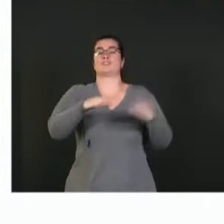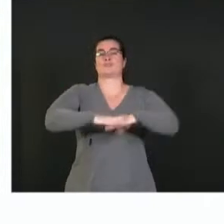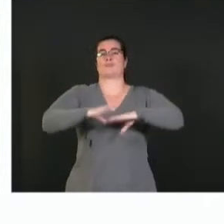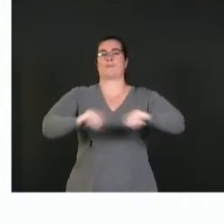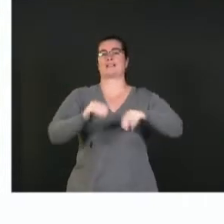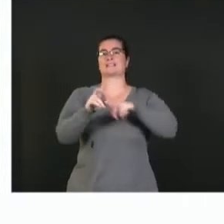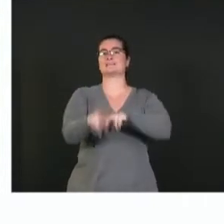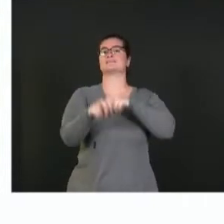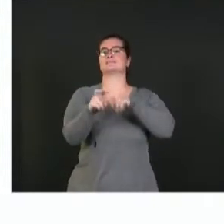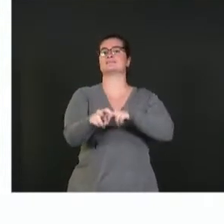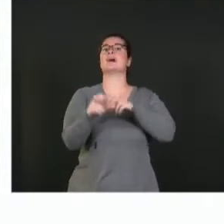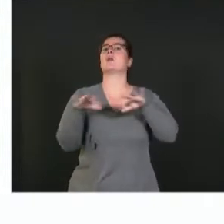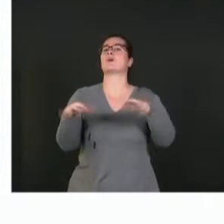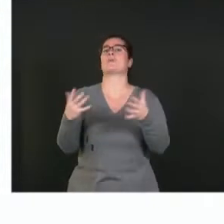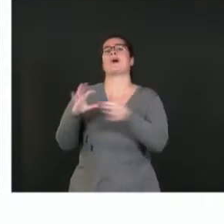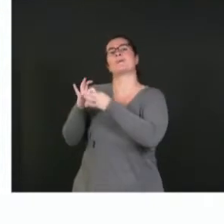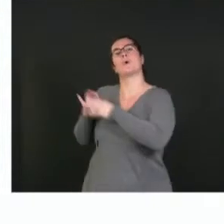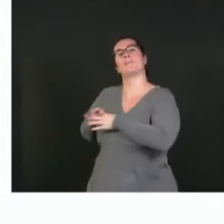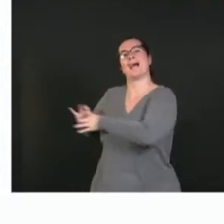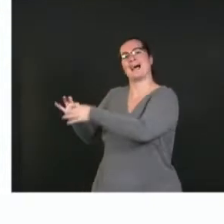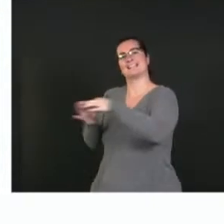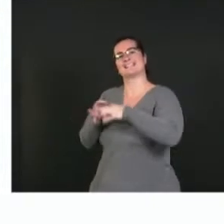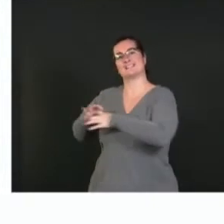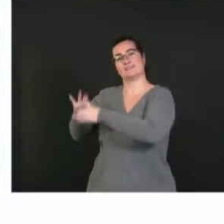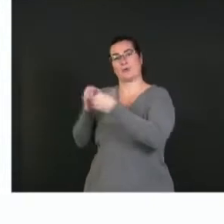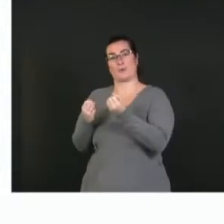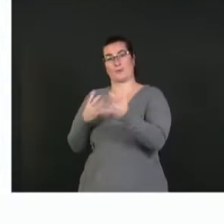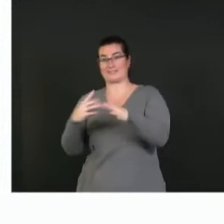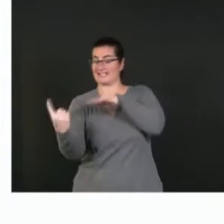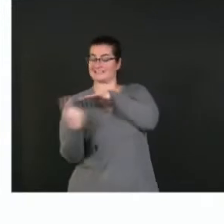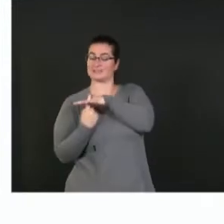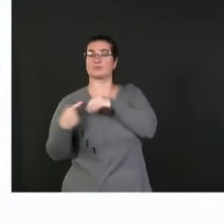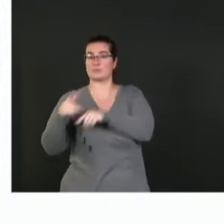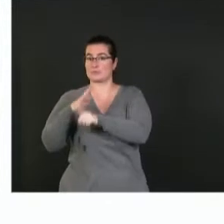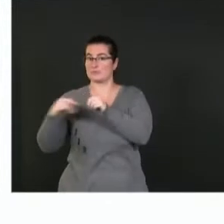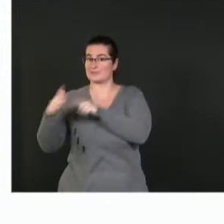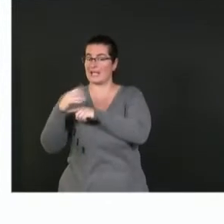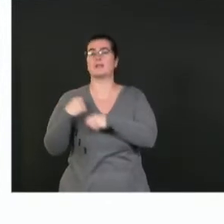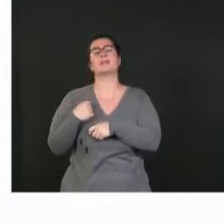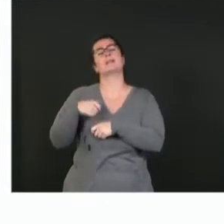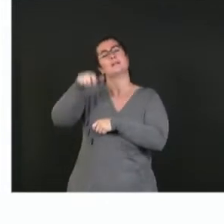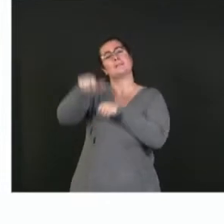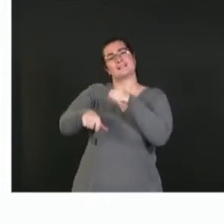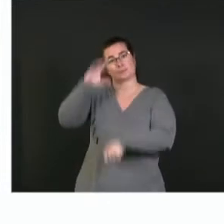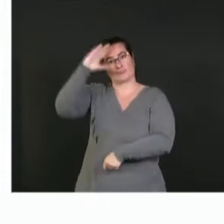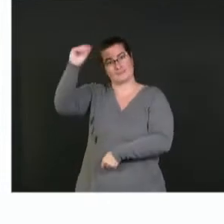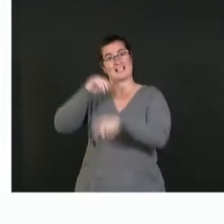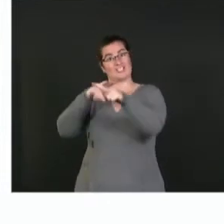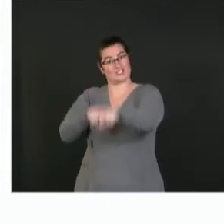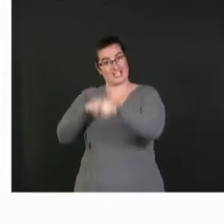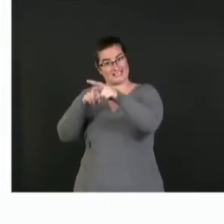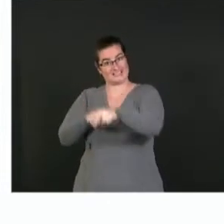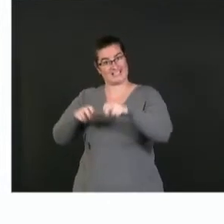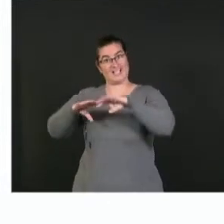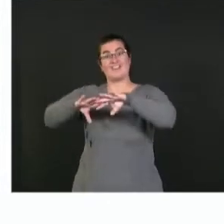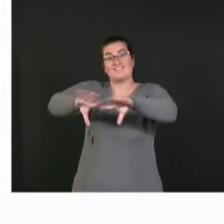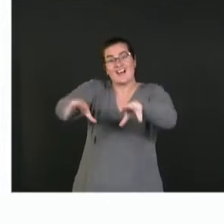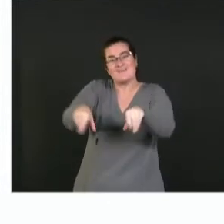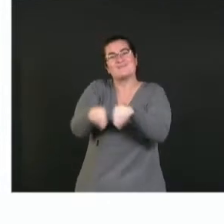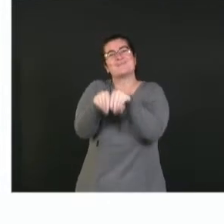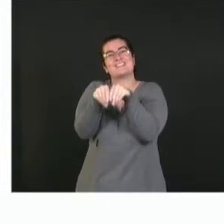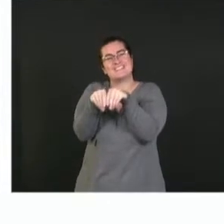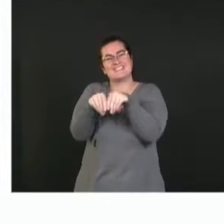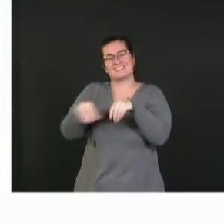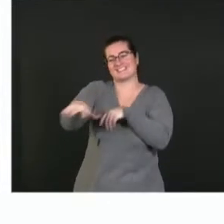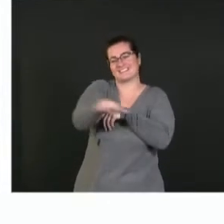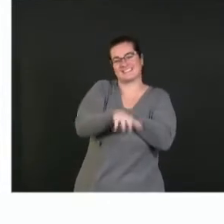part, portée par une coopérative qui fait de la réinsertion sociale, par des jardiniers familiaux qui ont leurs jardins familiaux qui